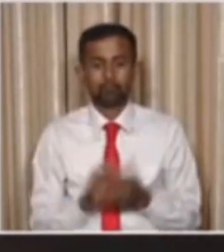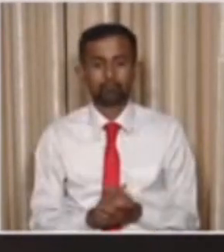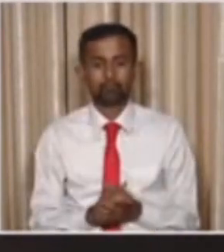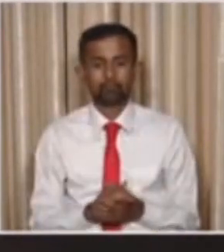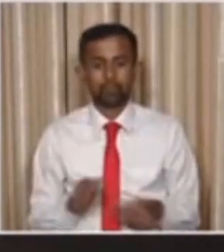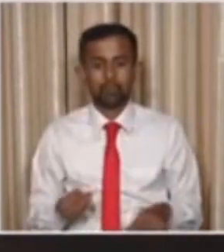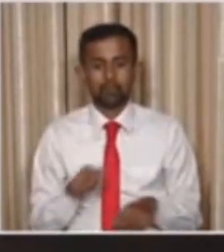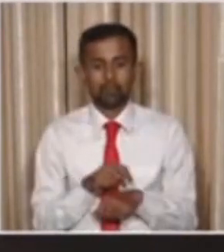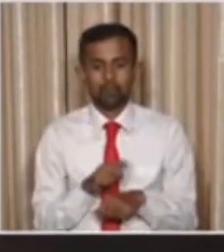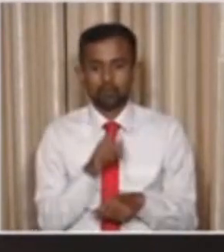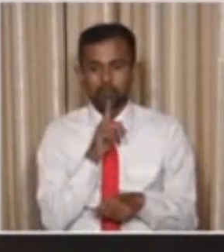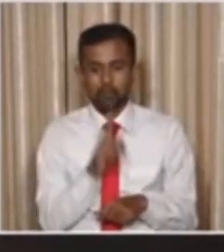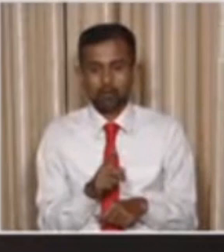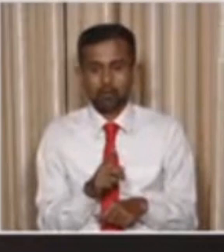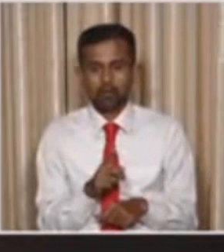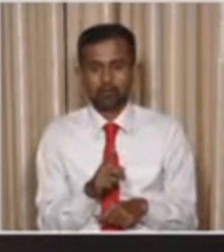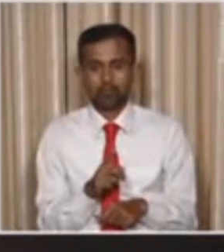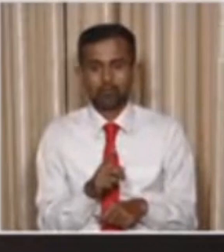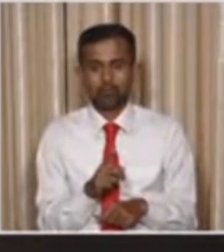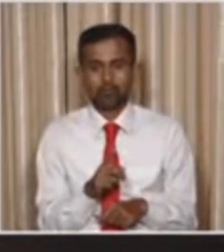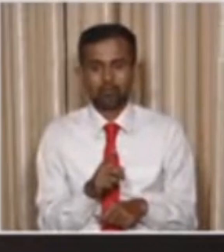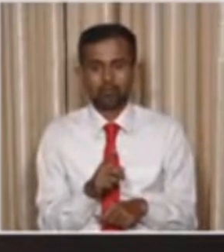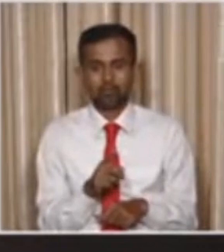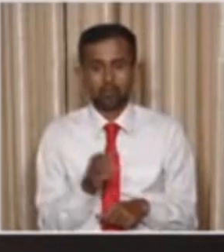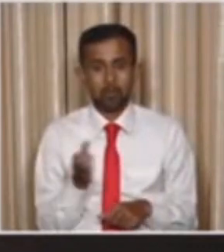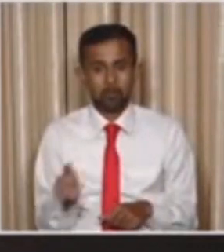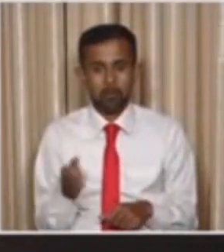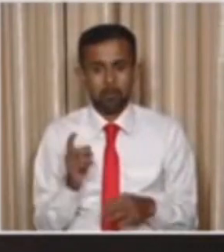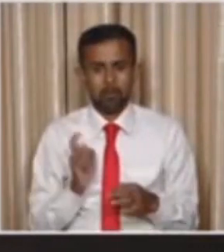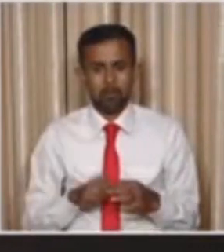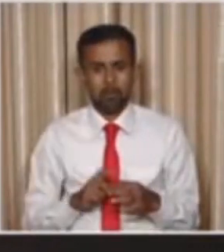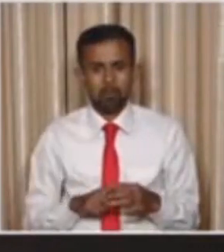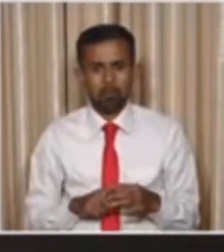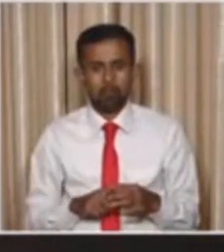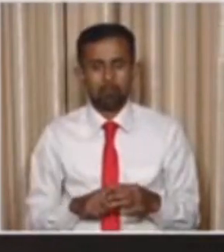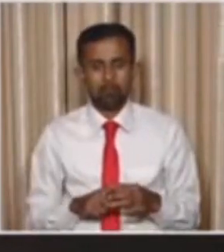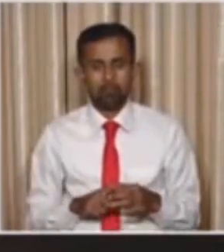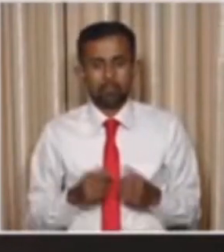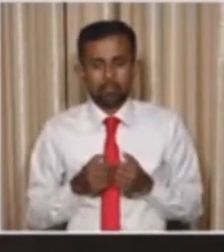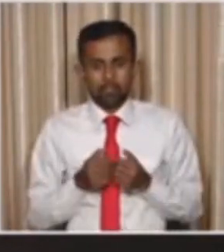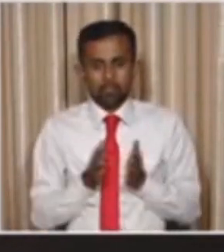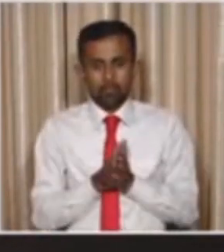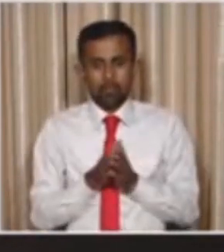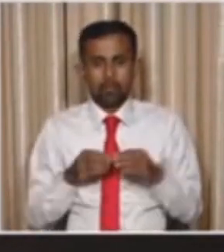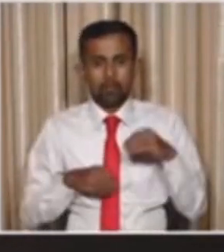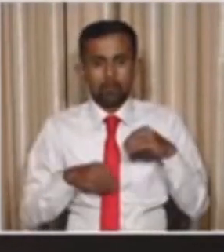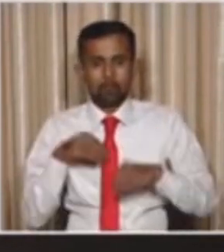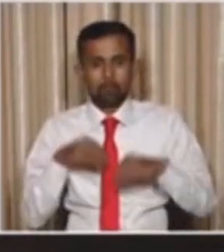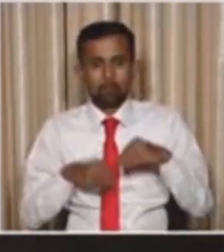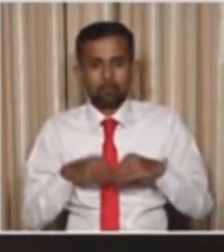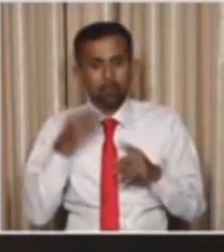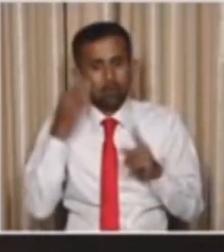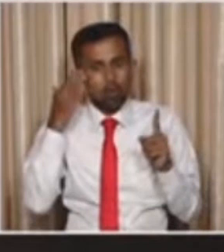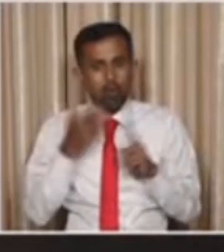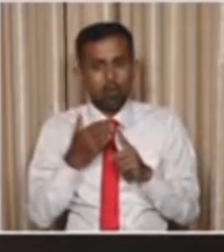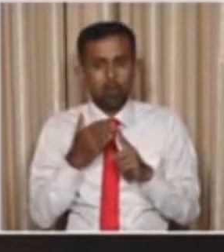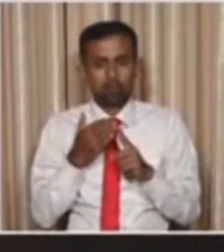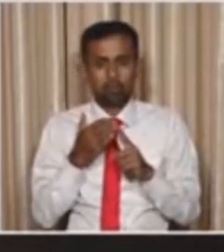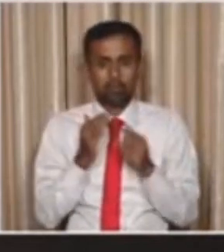මේලා විශේෂයෙන් කියන්න ඕන මේ ප්‍රශ්නය තමන්ගේ දේශපාලනික අරමුණු වෙනුවෙන්